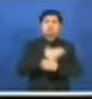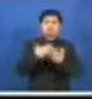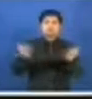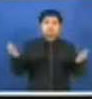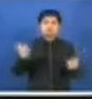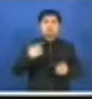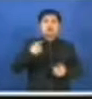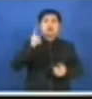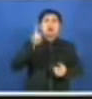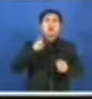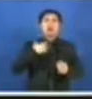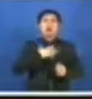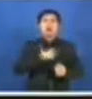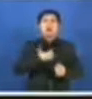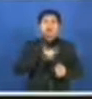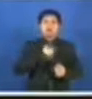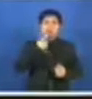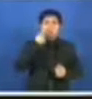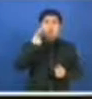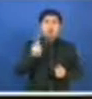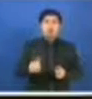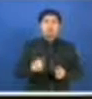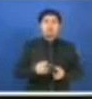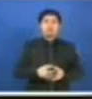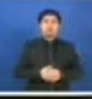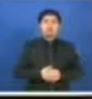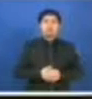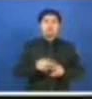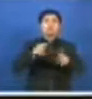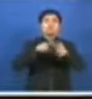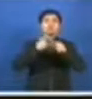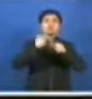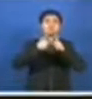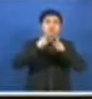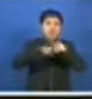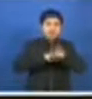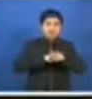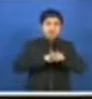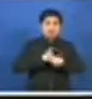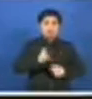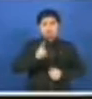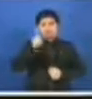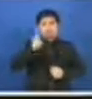Irak Anayasası'na göre Kuzey